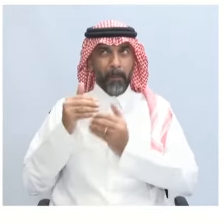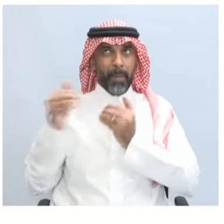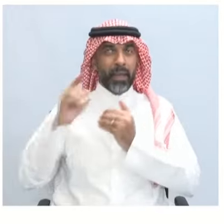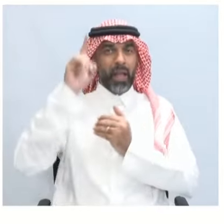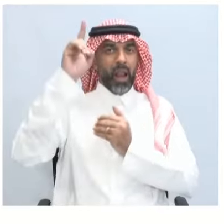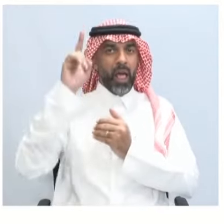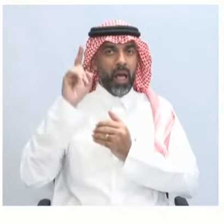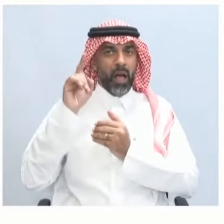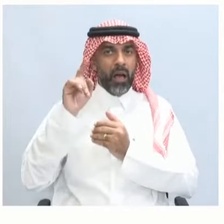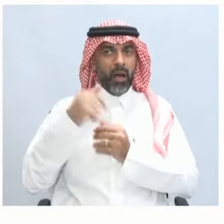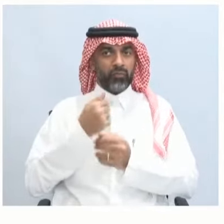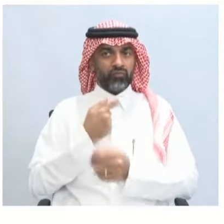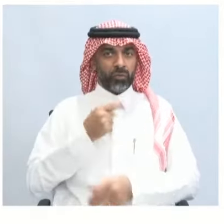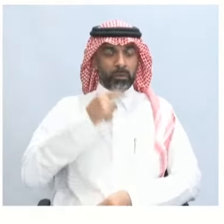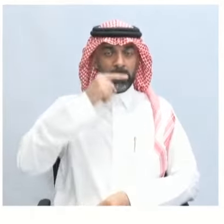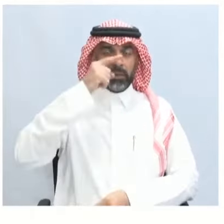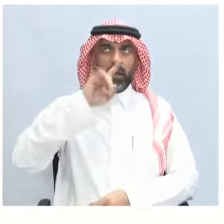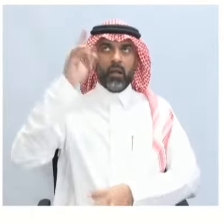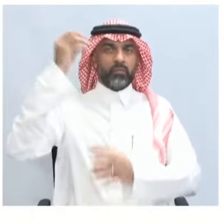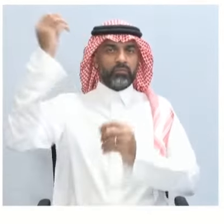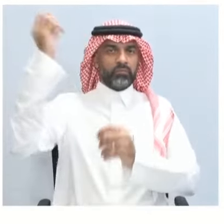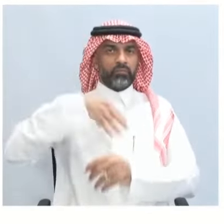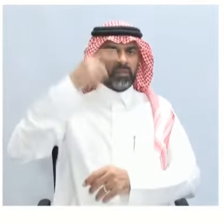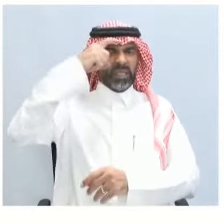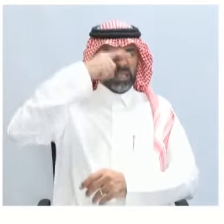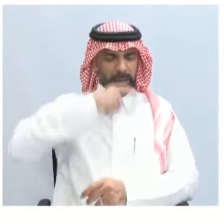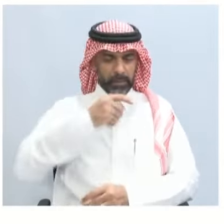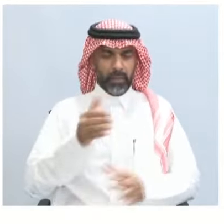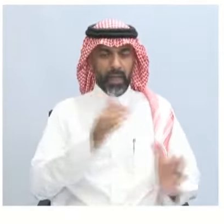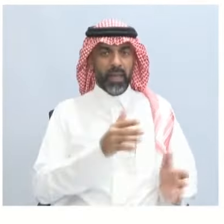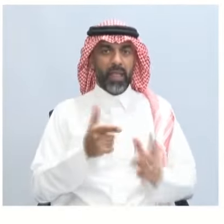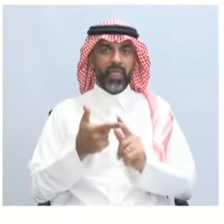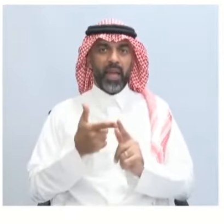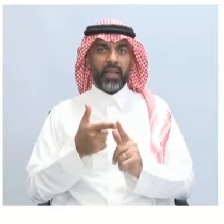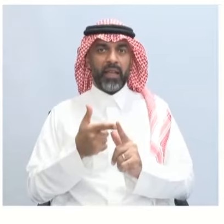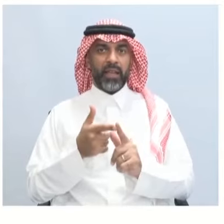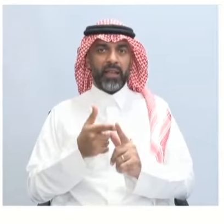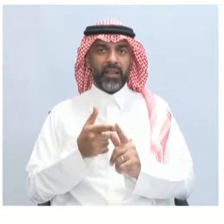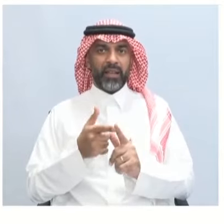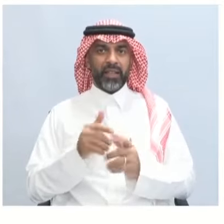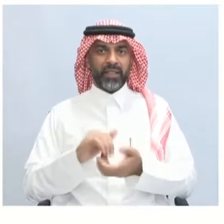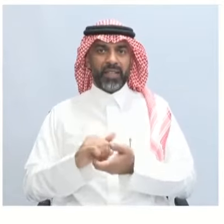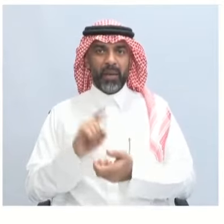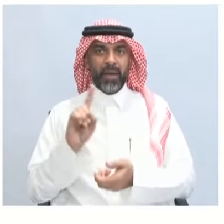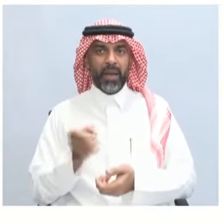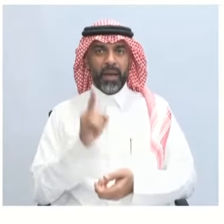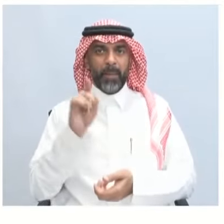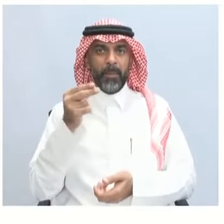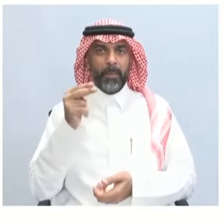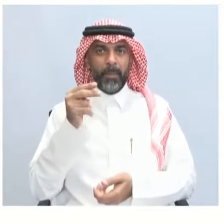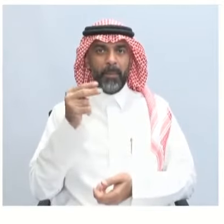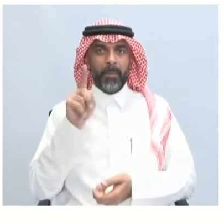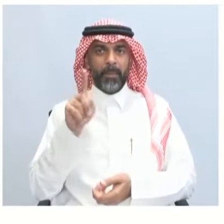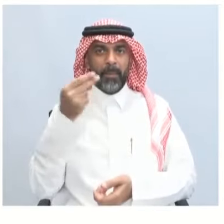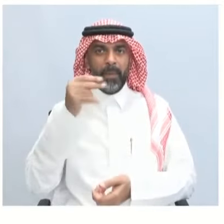الصحابه رضي الله عنهم ايضا المثال الثاني قول الربعي بن عامر رضي الله عنه لقائد جيش الفرس الله ابتعثنا او جاء بنا لنخرج